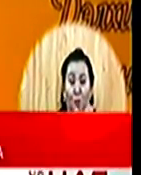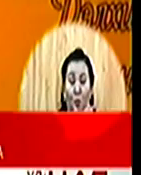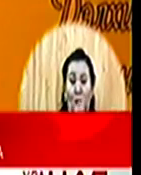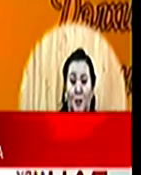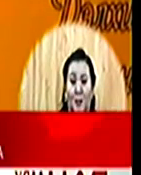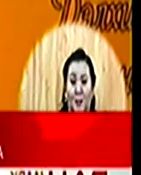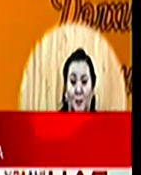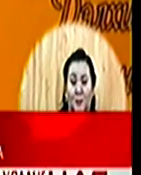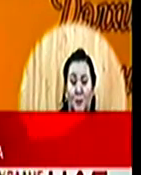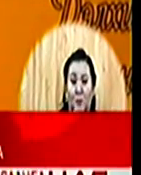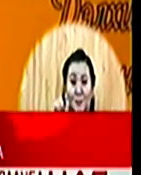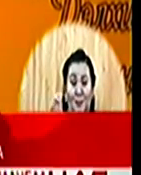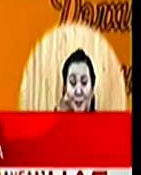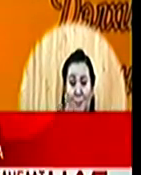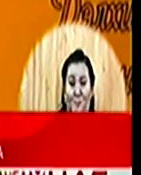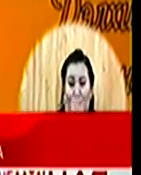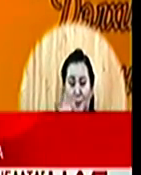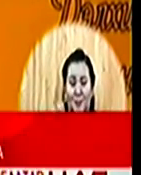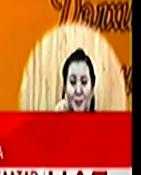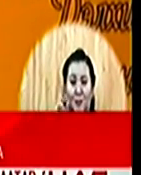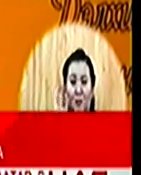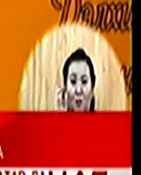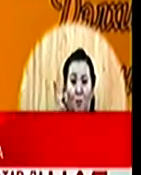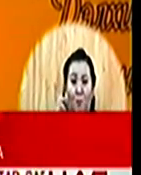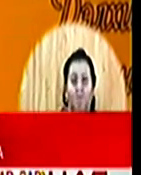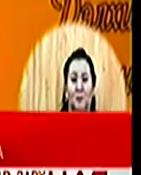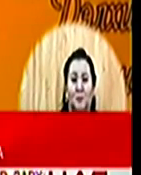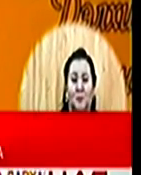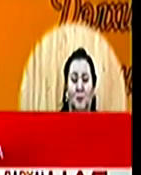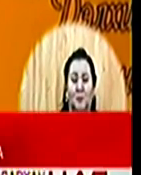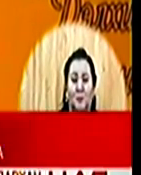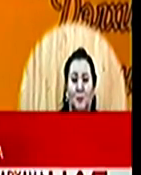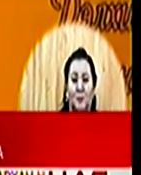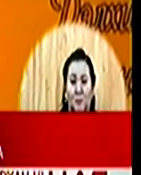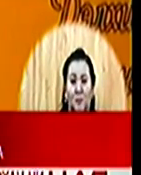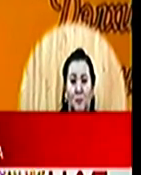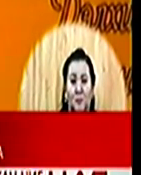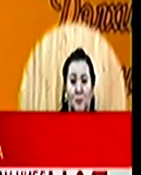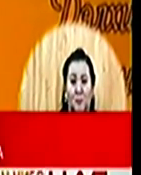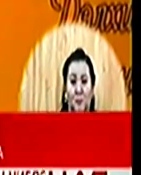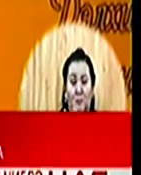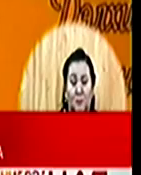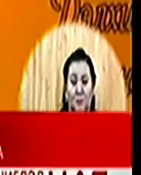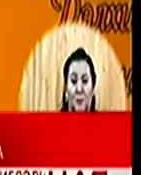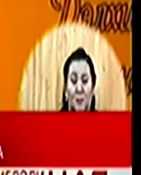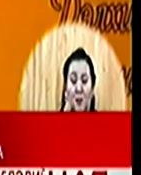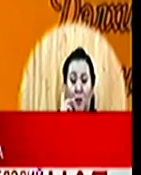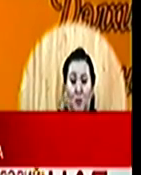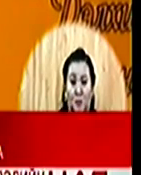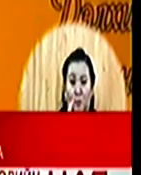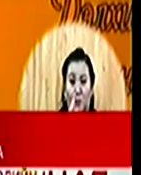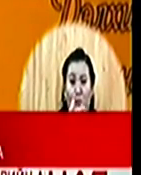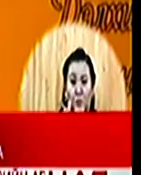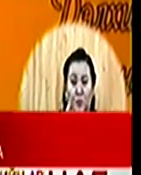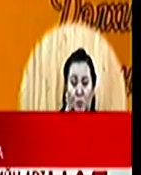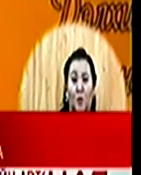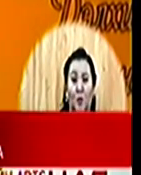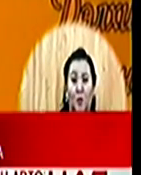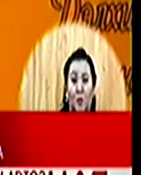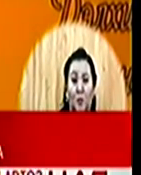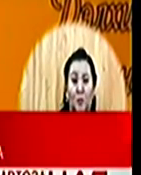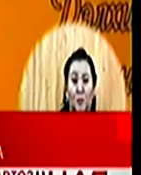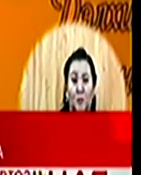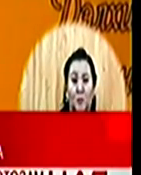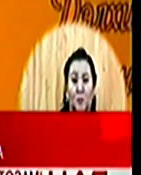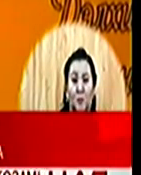төв компаниар гүйцэтгүүлнэ. Гүйцэтгэхээр төлөвлөж байгаа. За тэгээд тус компани зүгээс 2020 оны 5 сарын